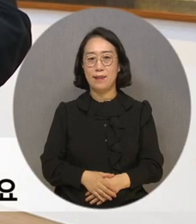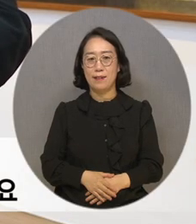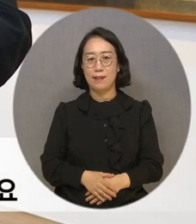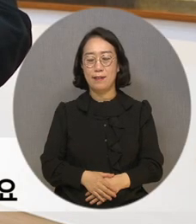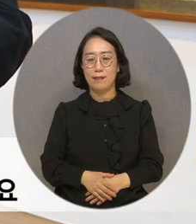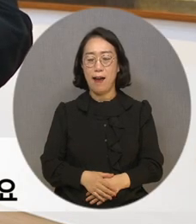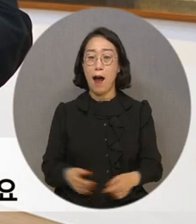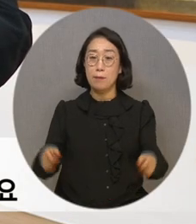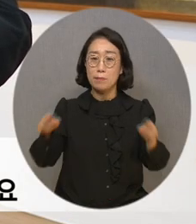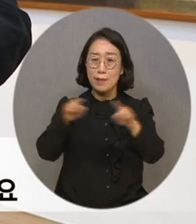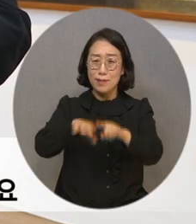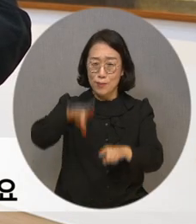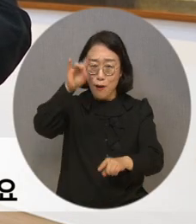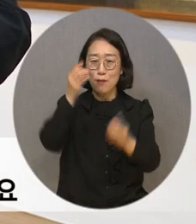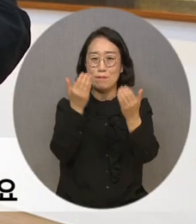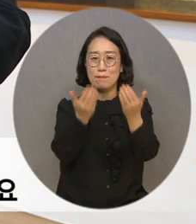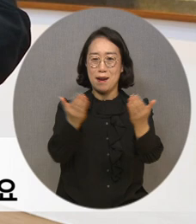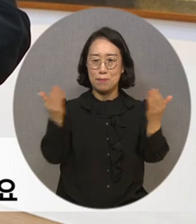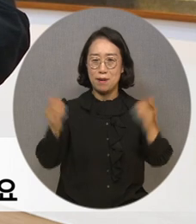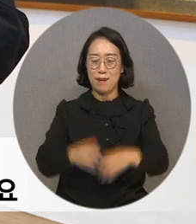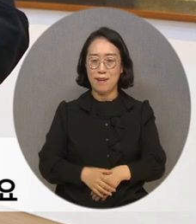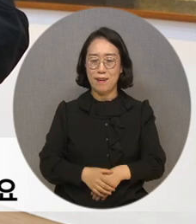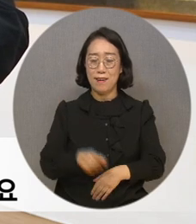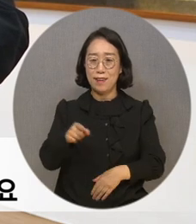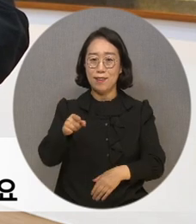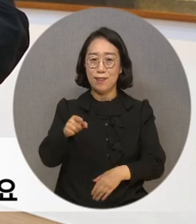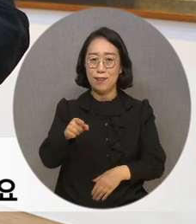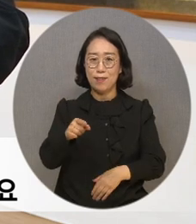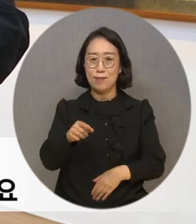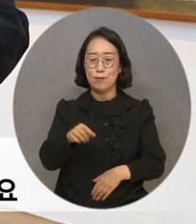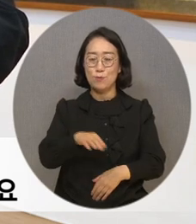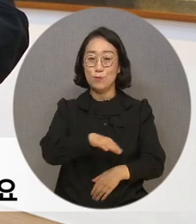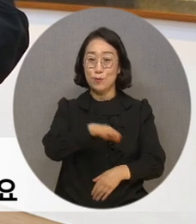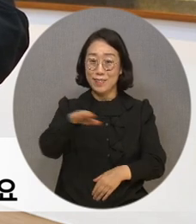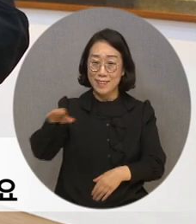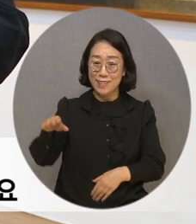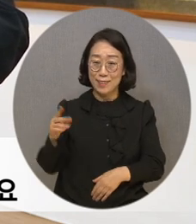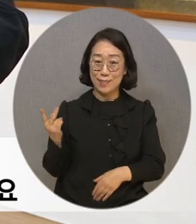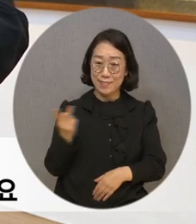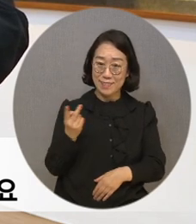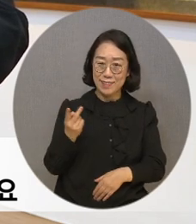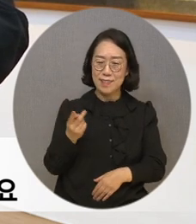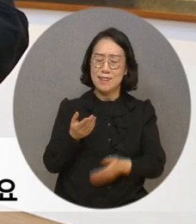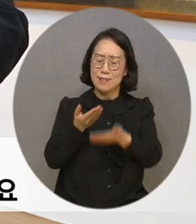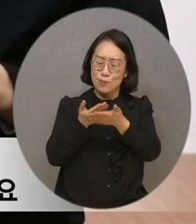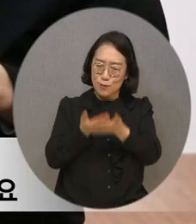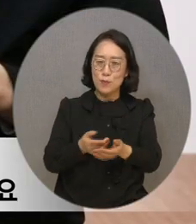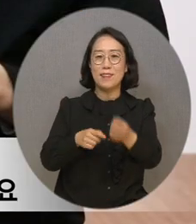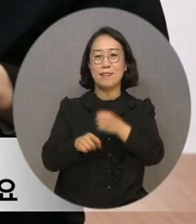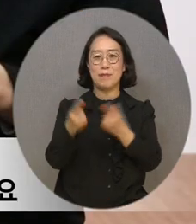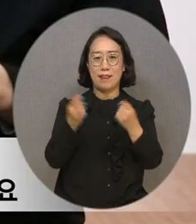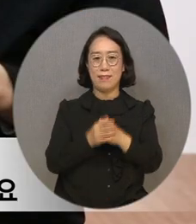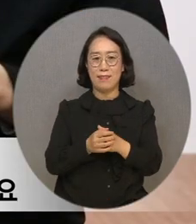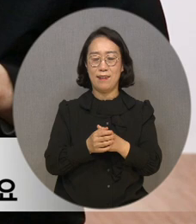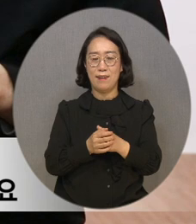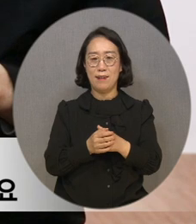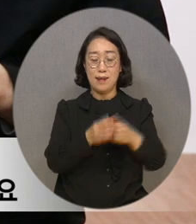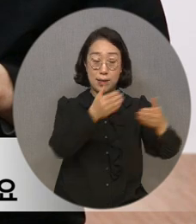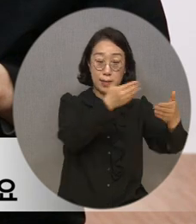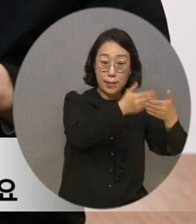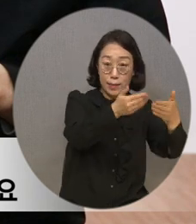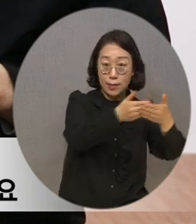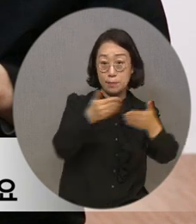함께 했던 게 처음인데 그 자체가 저희에게는 좀 의미가 큰 것 같아요. 서로 작품에